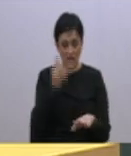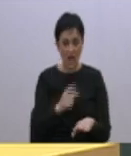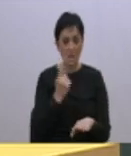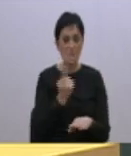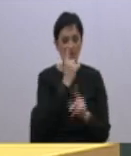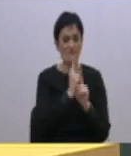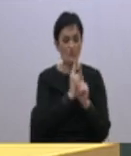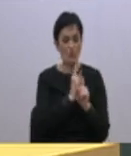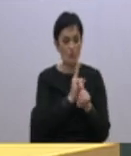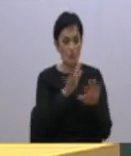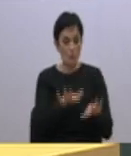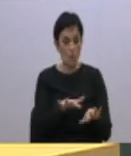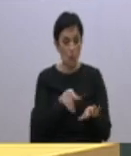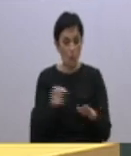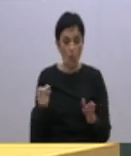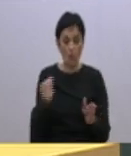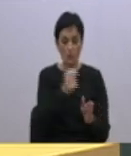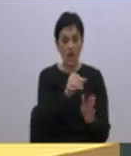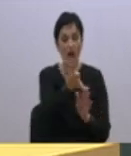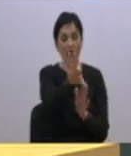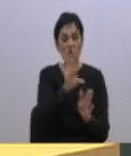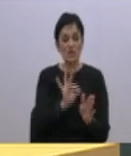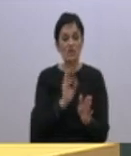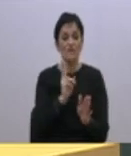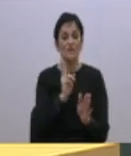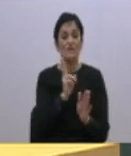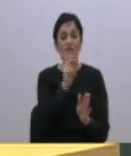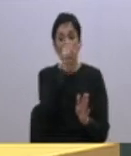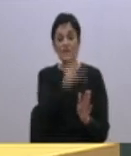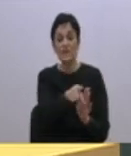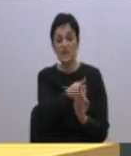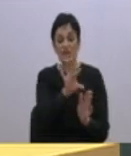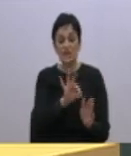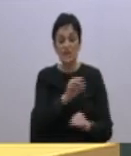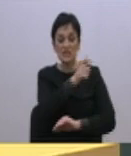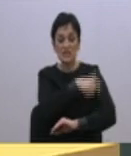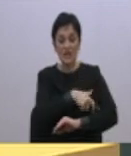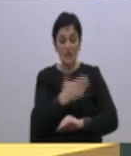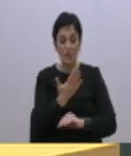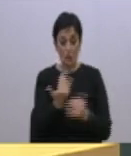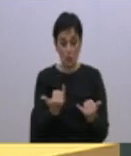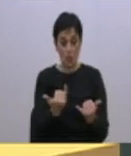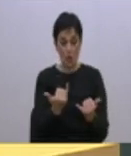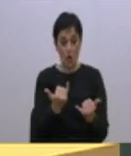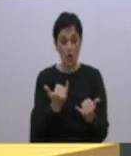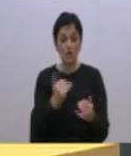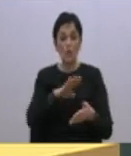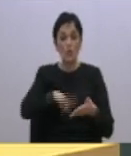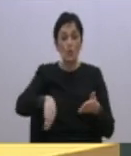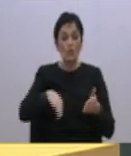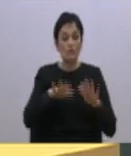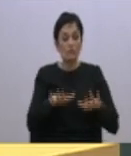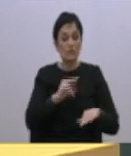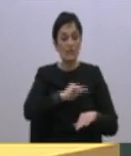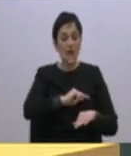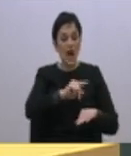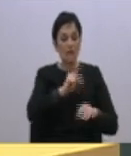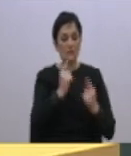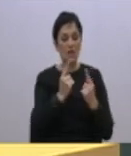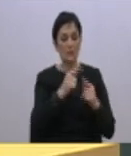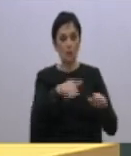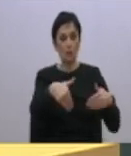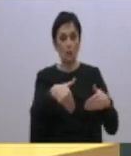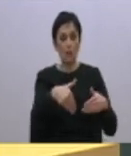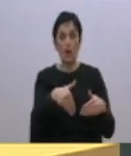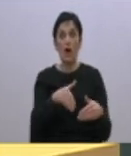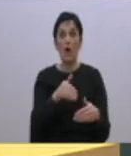oba, tam tanam de oba, zi, avir ciot vinme, vinme, vin, babim ce urebidan, romlevi, cahla, utanam de oba, bi arien. Anu,